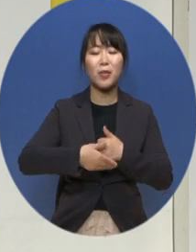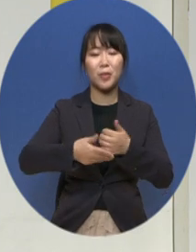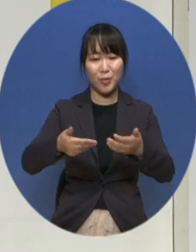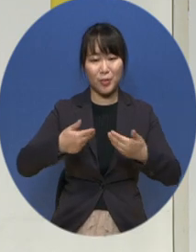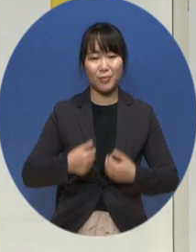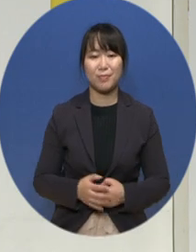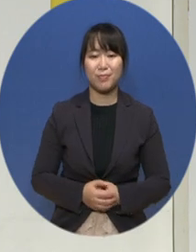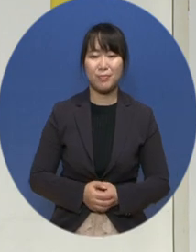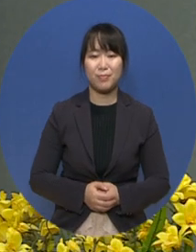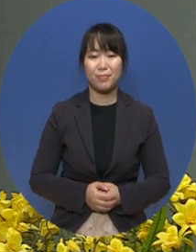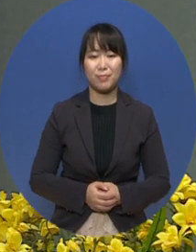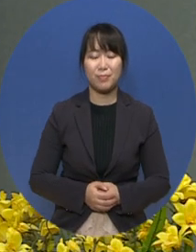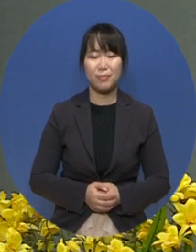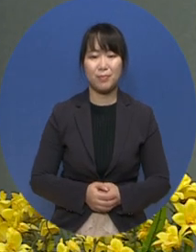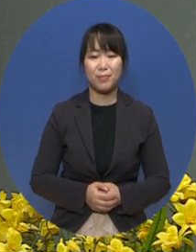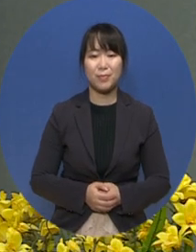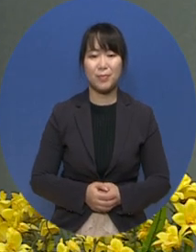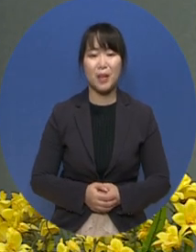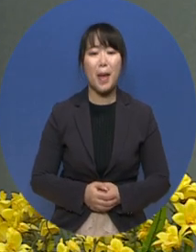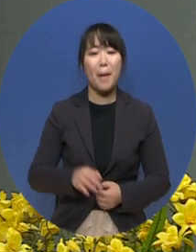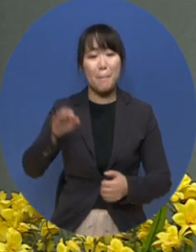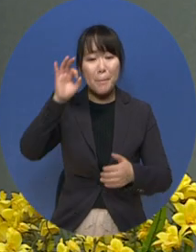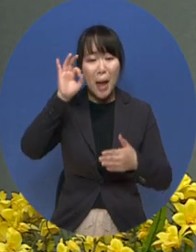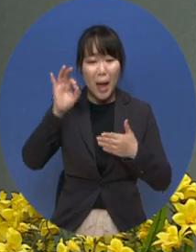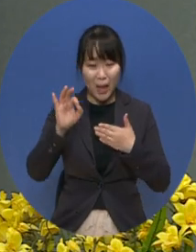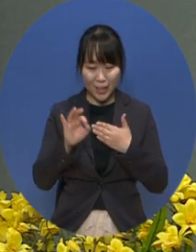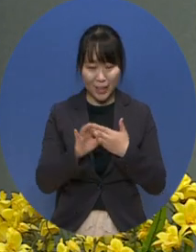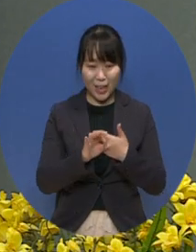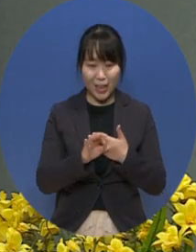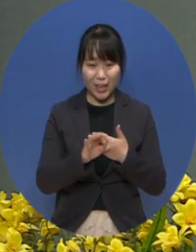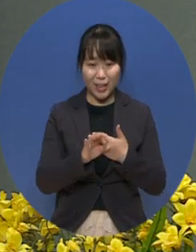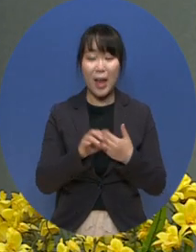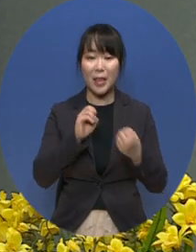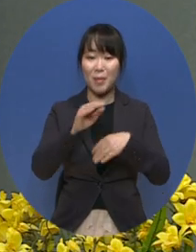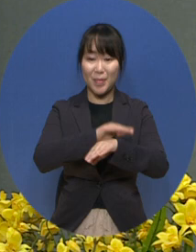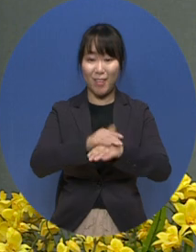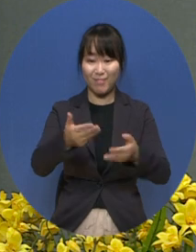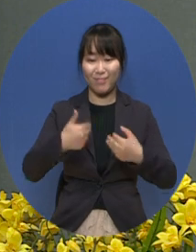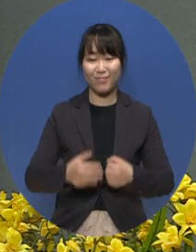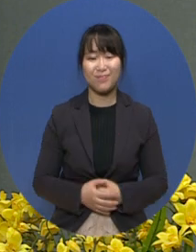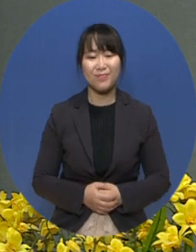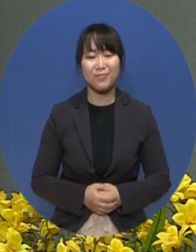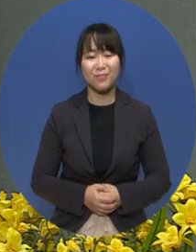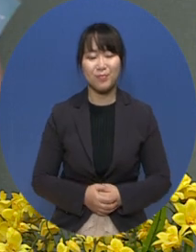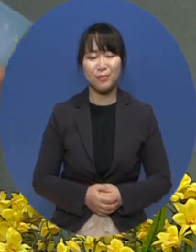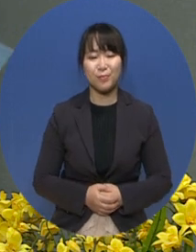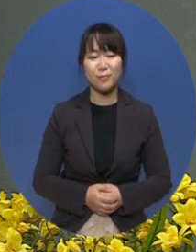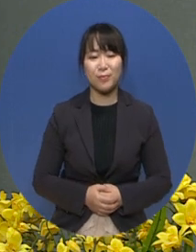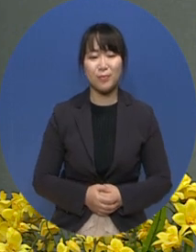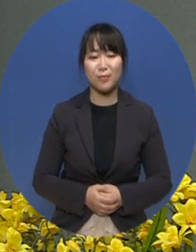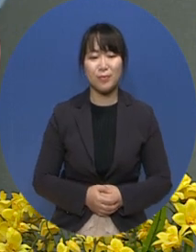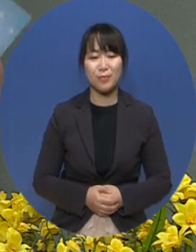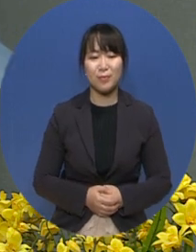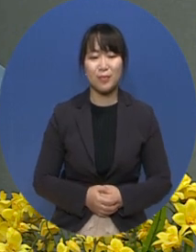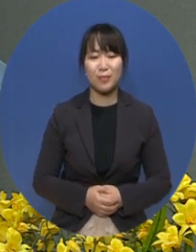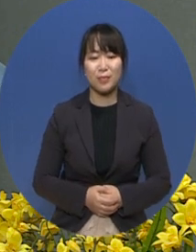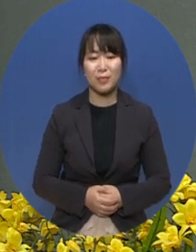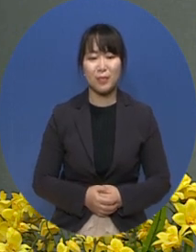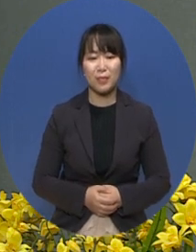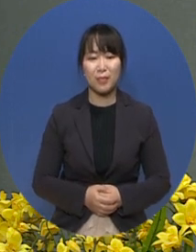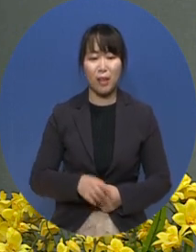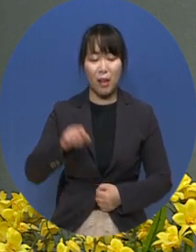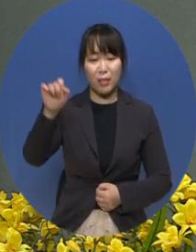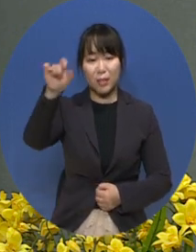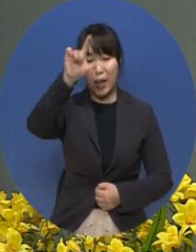주셨구요 만약 계획에 만약에 요 예 대답을 잘 하셔야 됩니다 예 그럼 달에 이제 가실 때